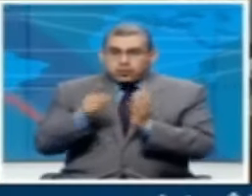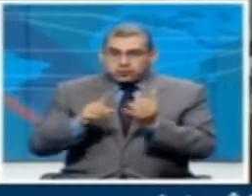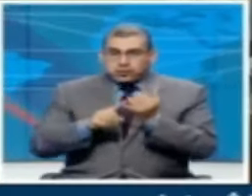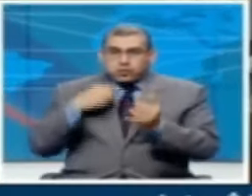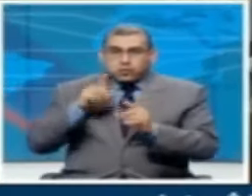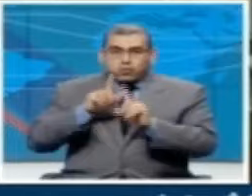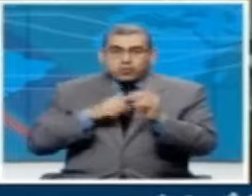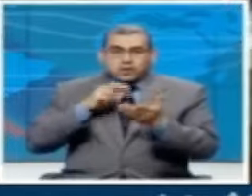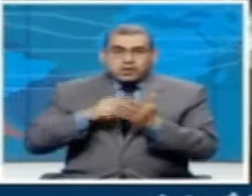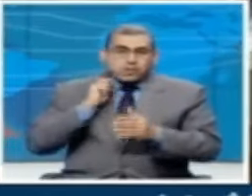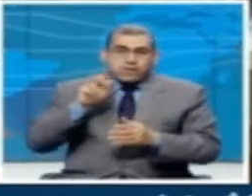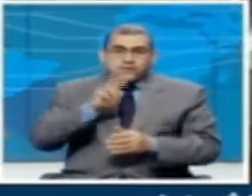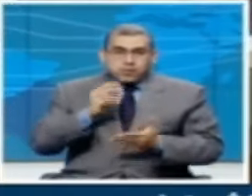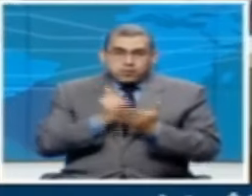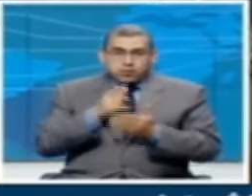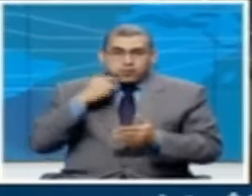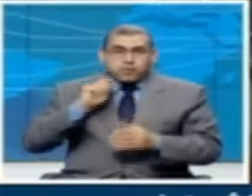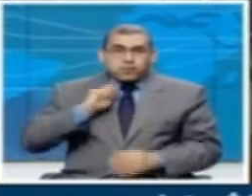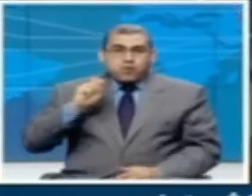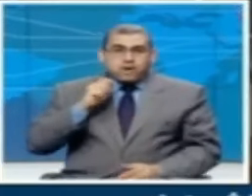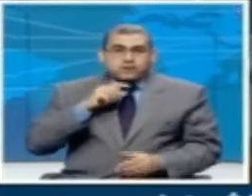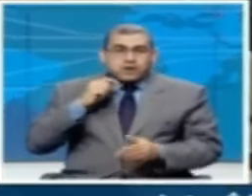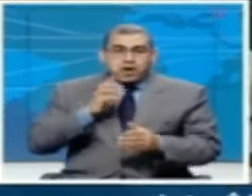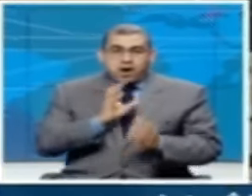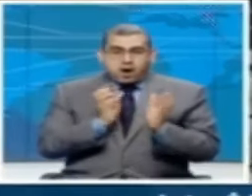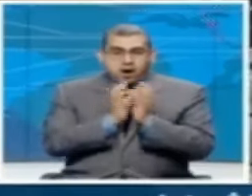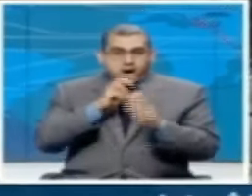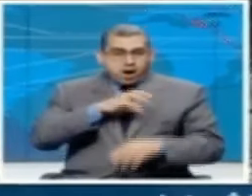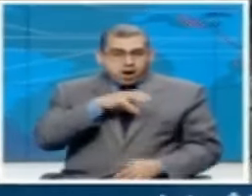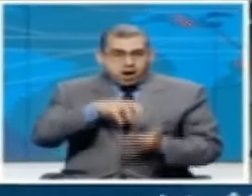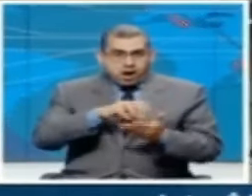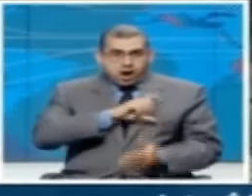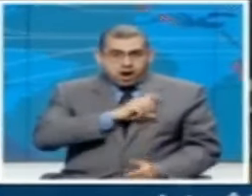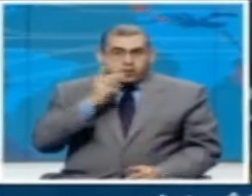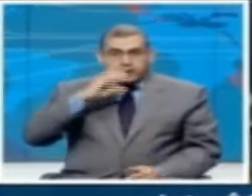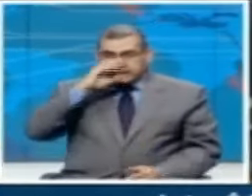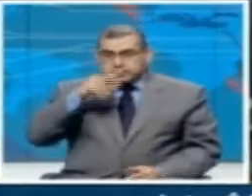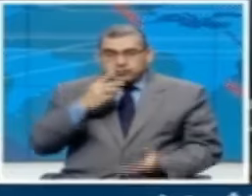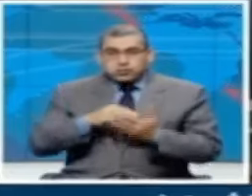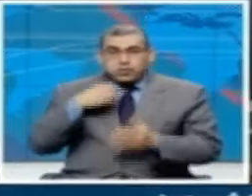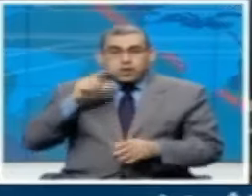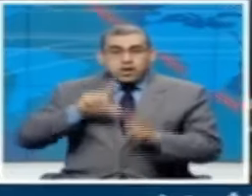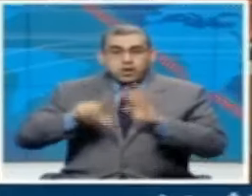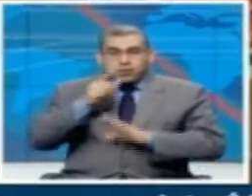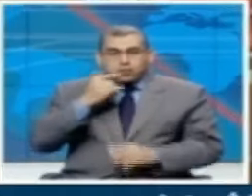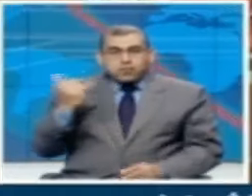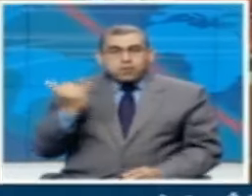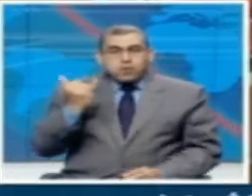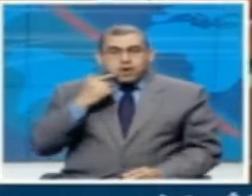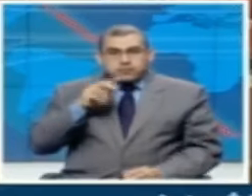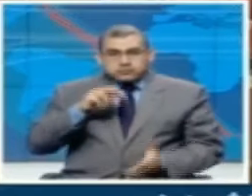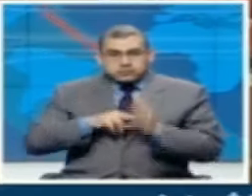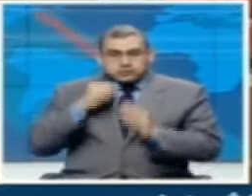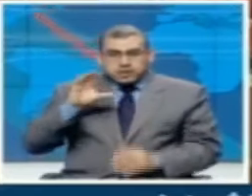ووزير التنميه المحليه ومحافظي القاهره والجيزه حيث اكد الدكتور مدبولي الاهتمام البالغ الذي